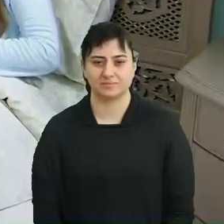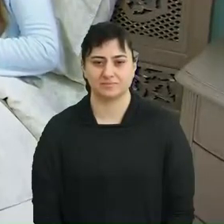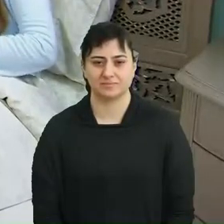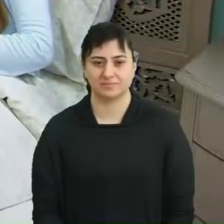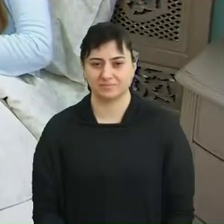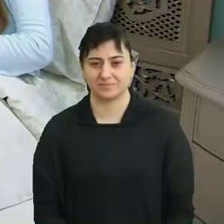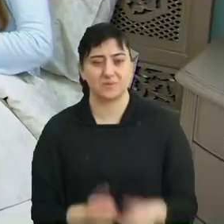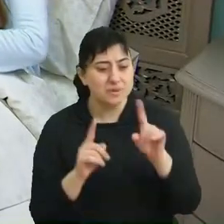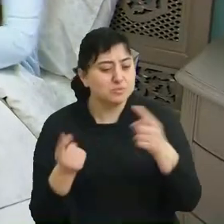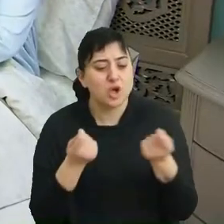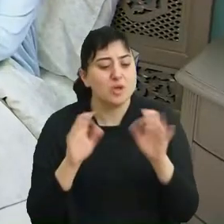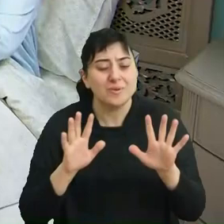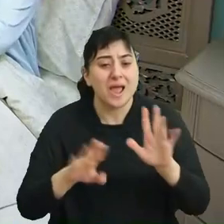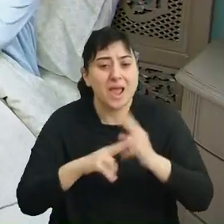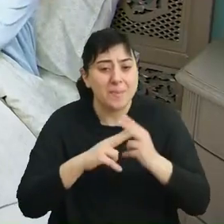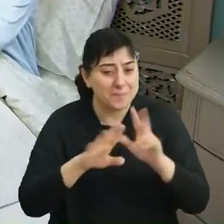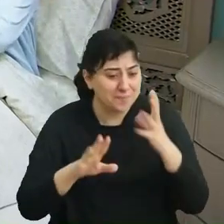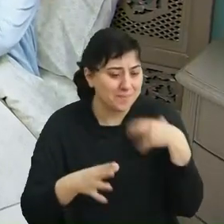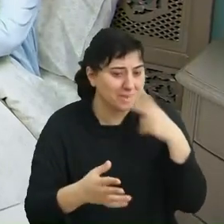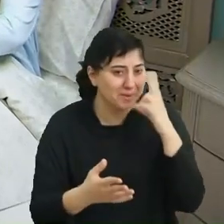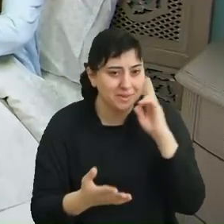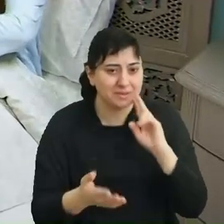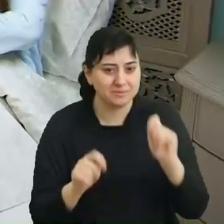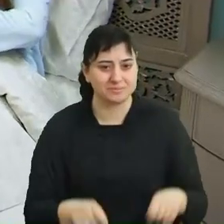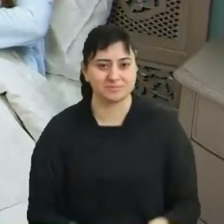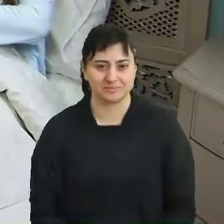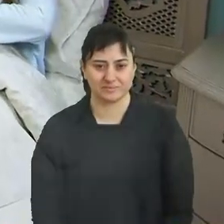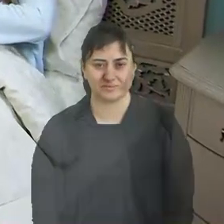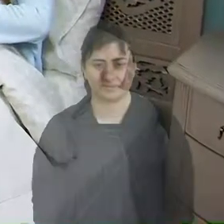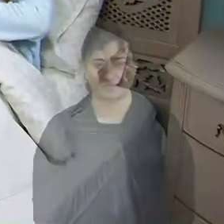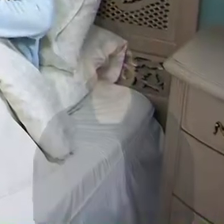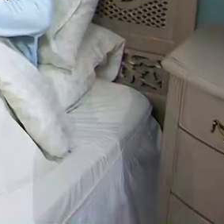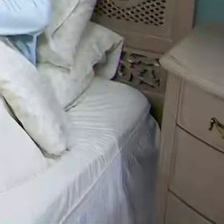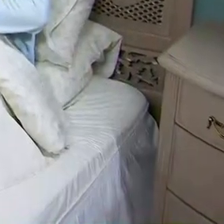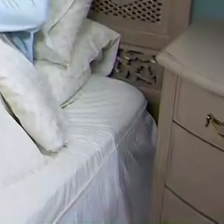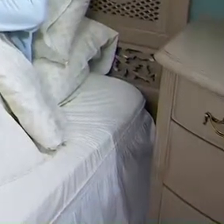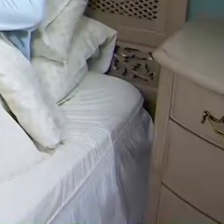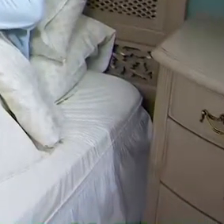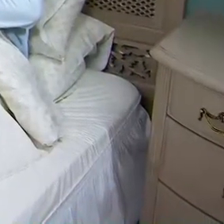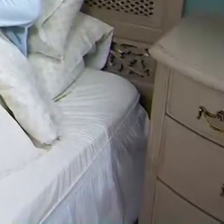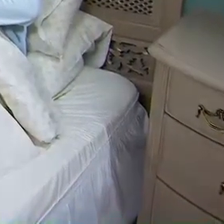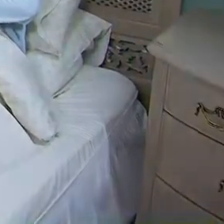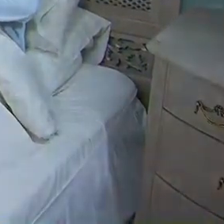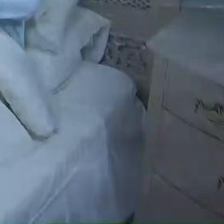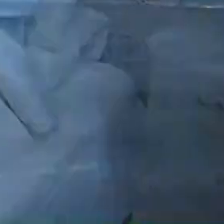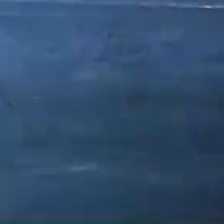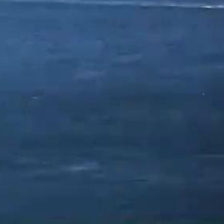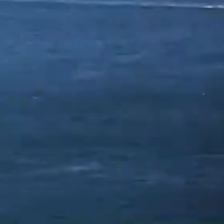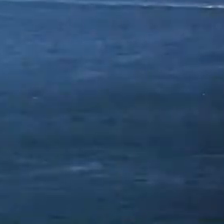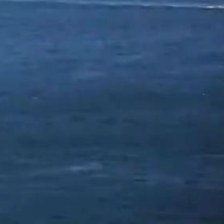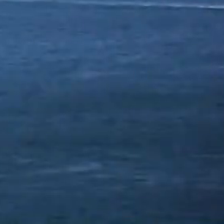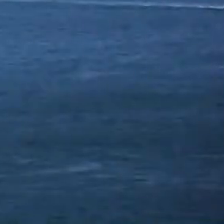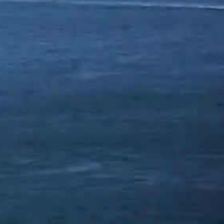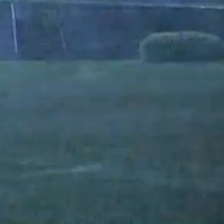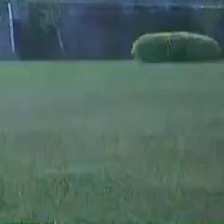dur. Ben iki dakika hemen onları alıyorum ben bekleyin. Elinde tepsiyle koşarak gitti. Hadi, hadi. Kemal ile Serpil şaşkın.